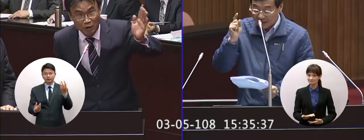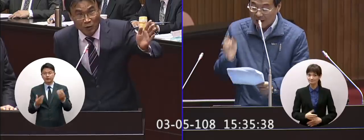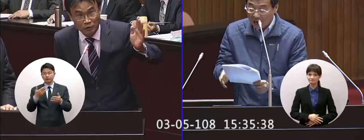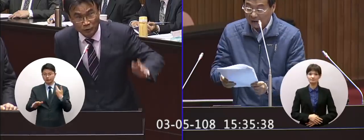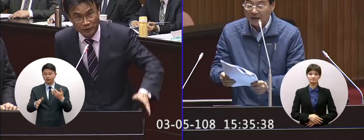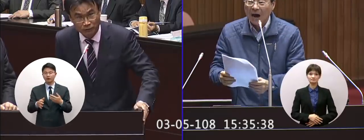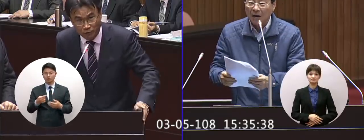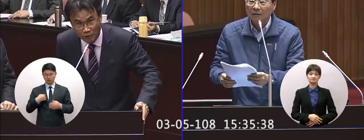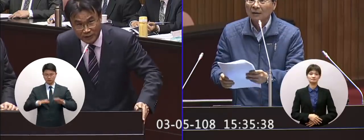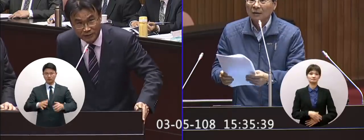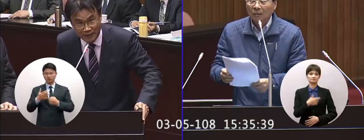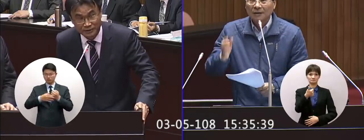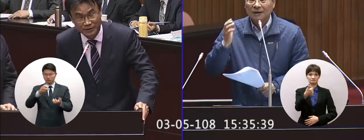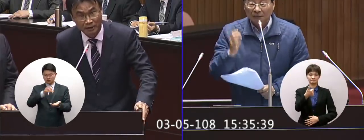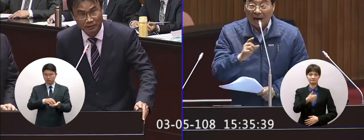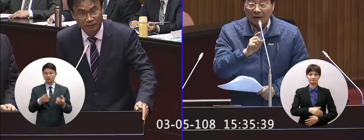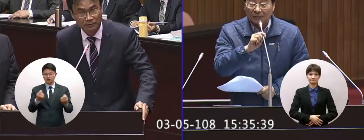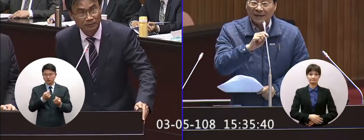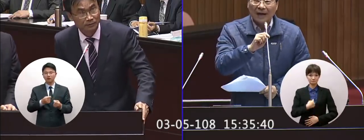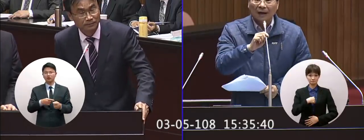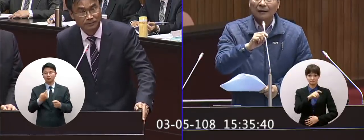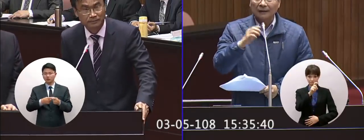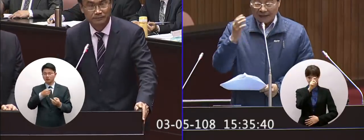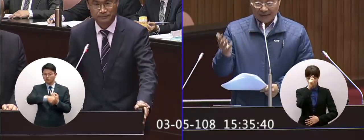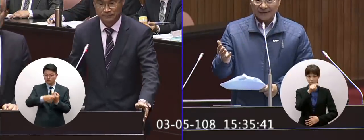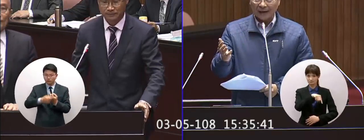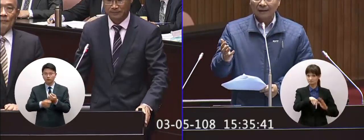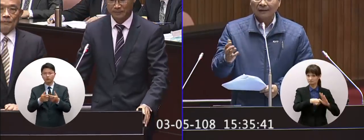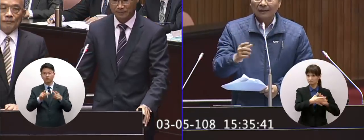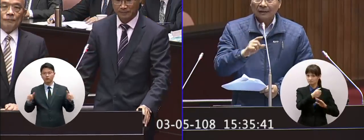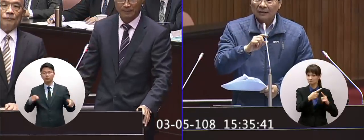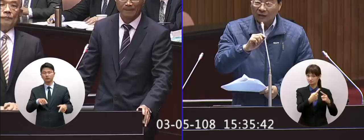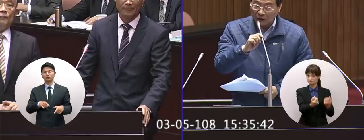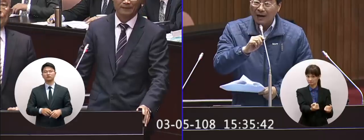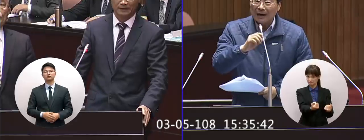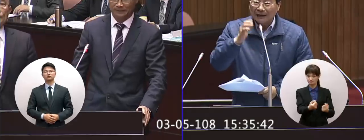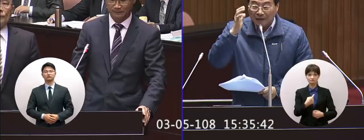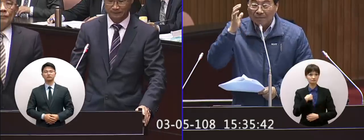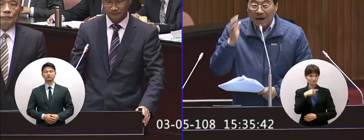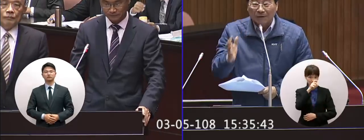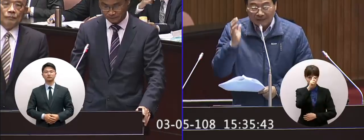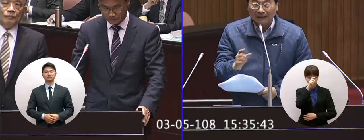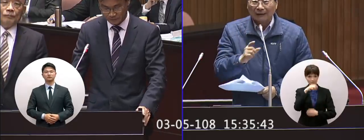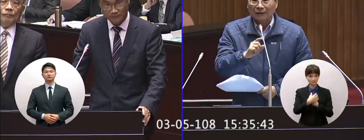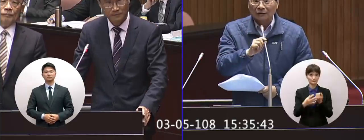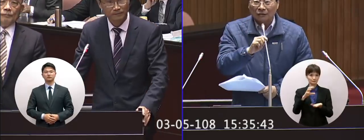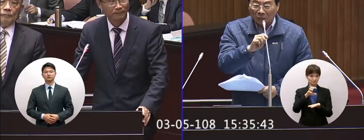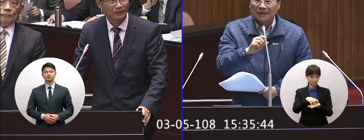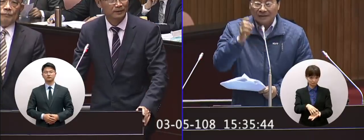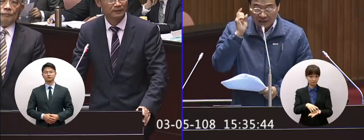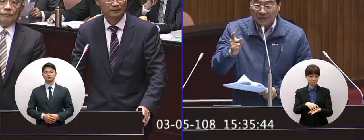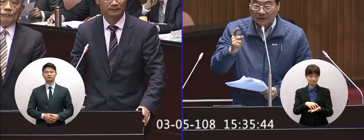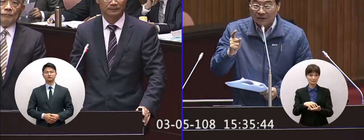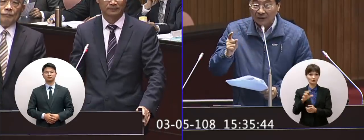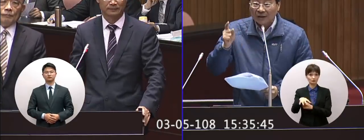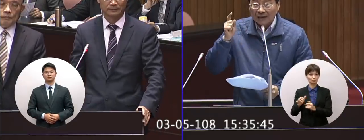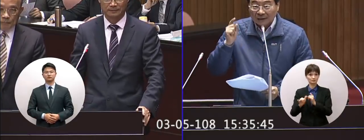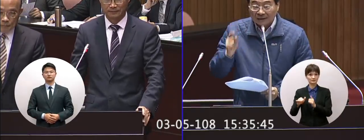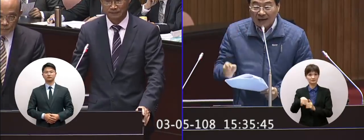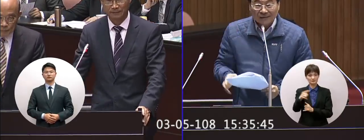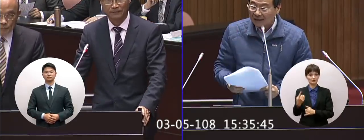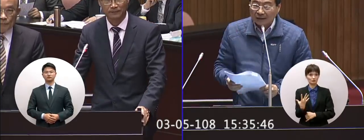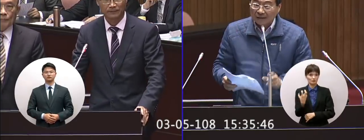现在包括 处理 凤梨、香蕉。 我希望院长你也在场，希望能够保证农民的基本